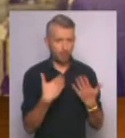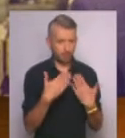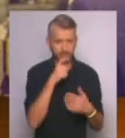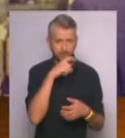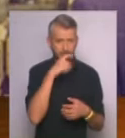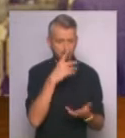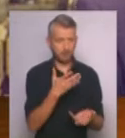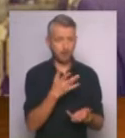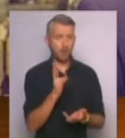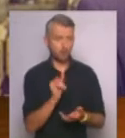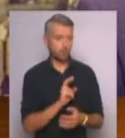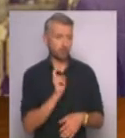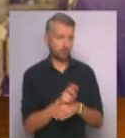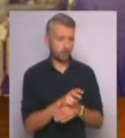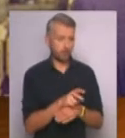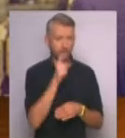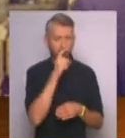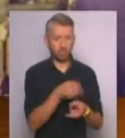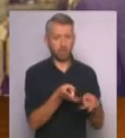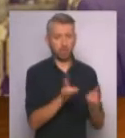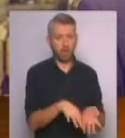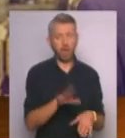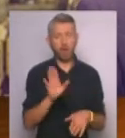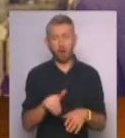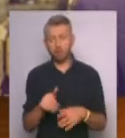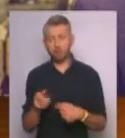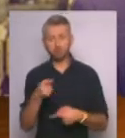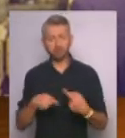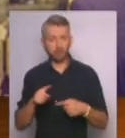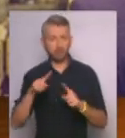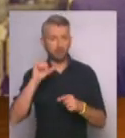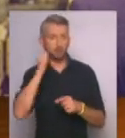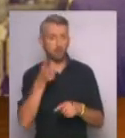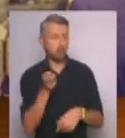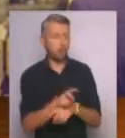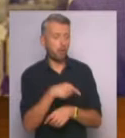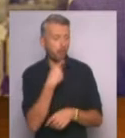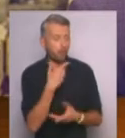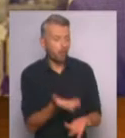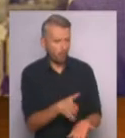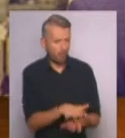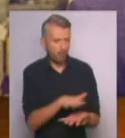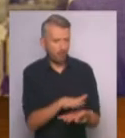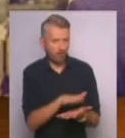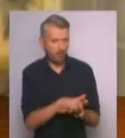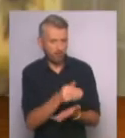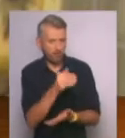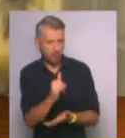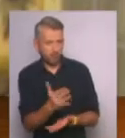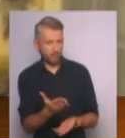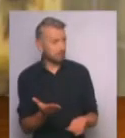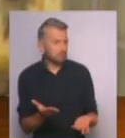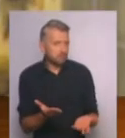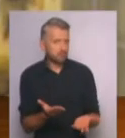от прийшли, залишили, а потім приходять і кажуть, а чому так грязно? Тобто все одно залишається цей процес. Сміття це